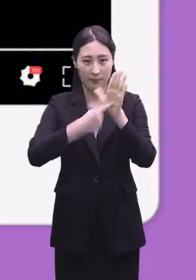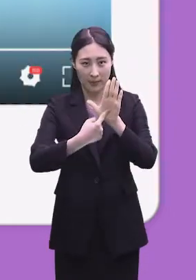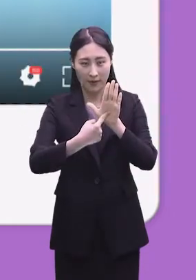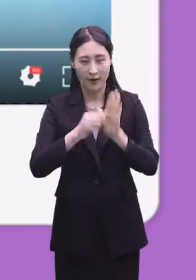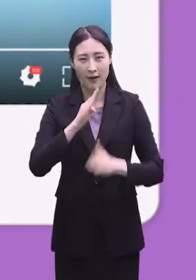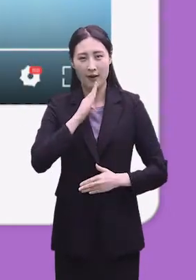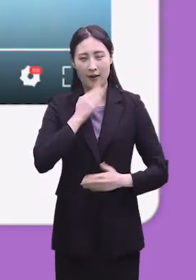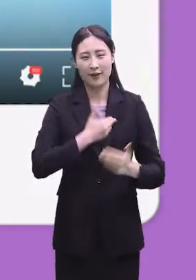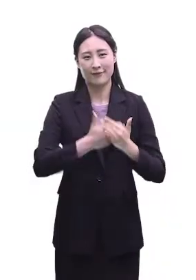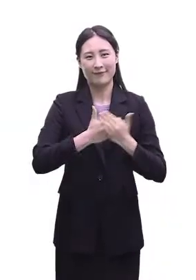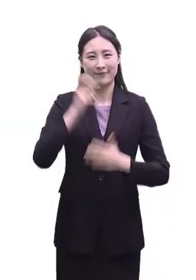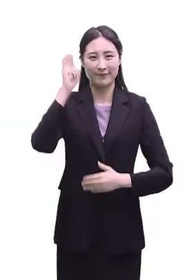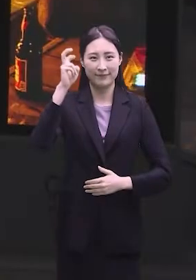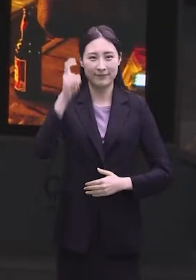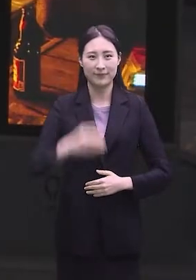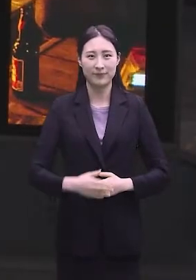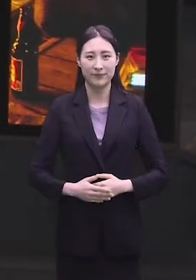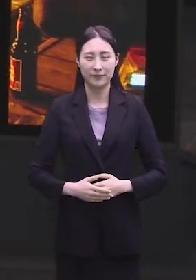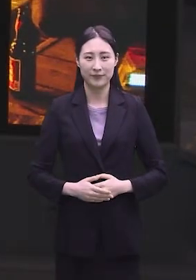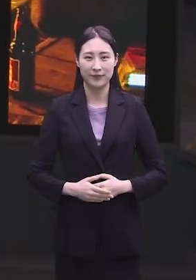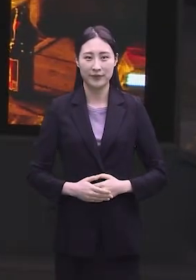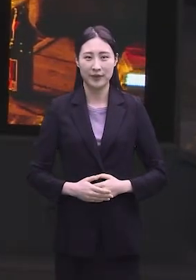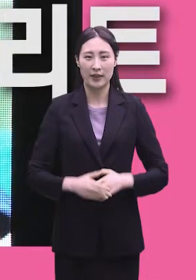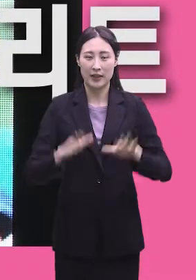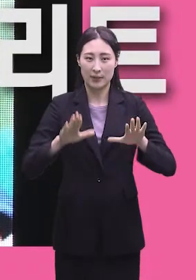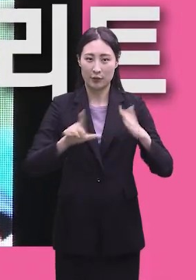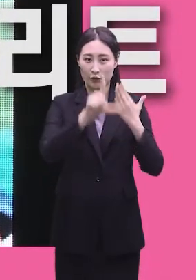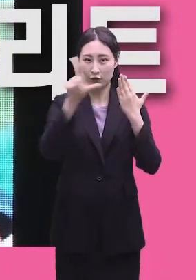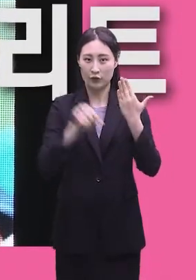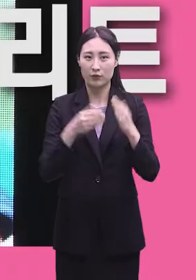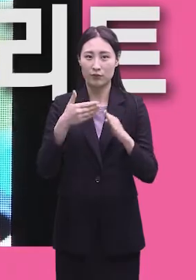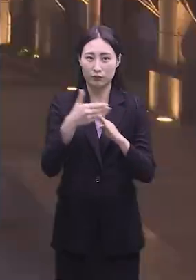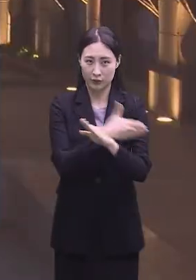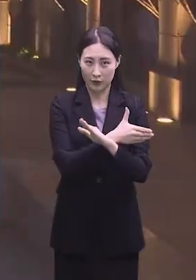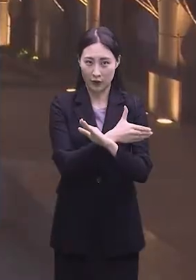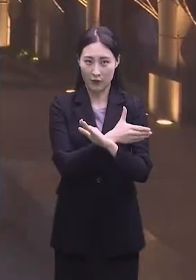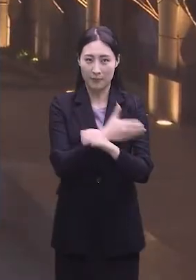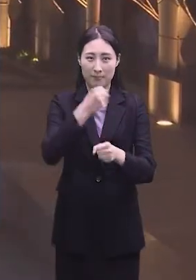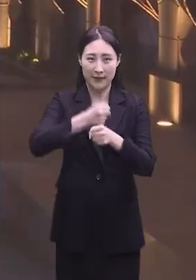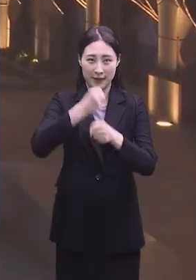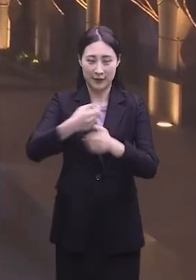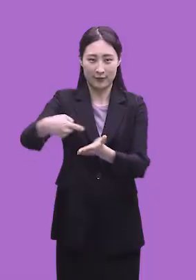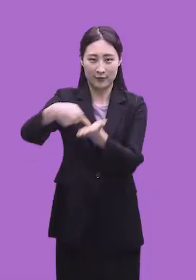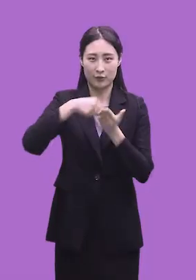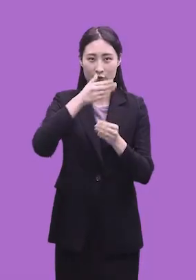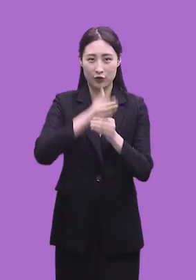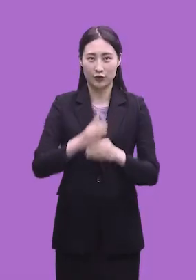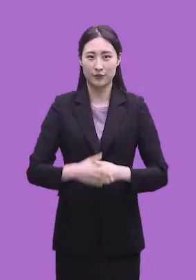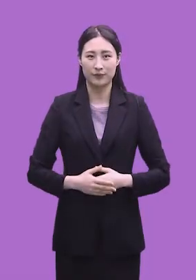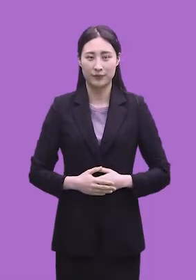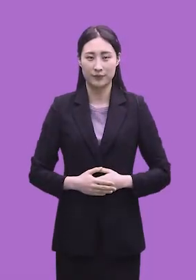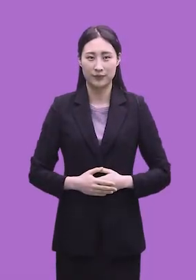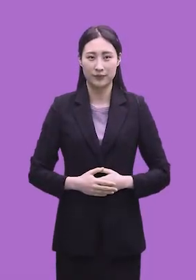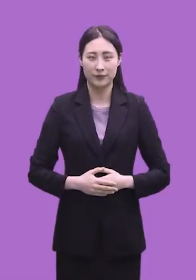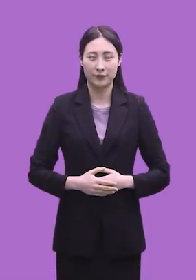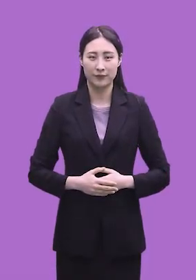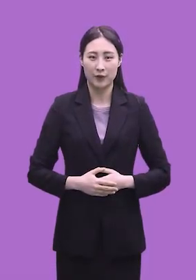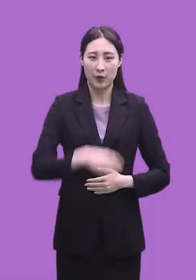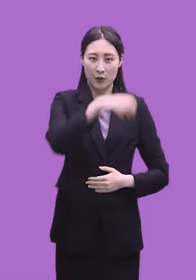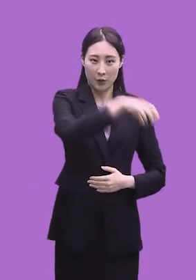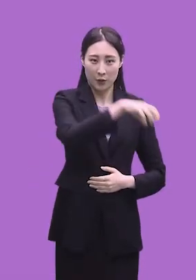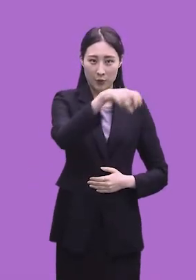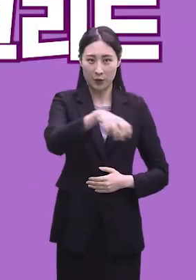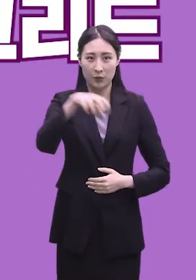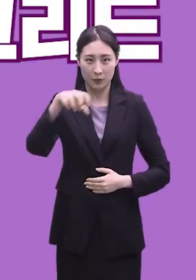가슴 설레겠죠. 강남 미디어 아트 공모전이 열려 9월부터 작품을 모집합니다. 청담 미디어 스트리트와